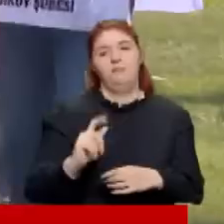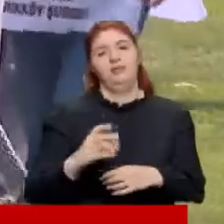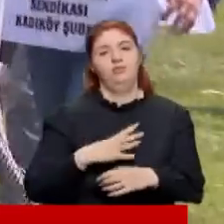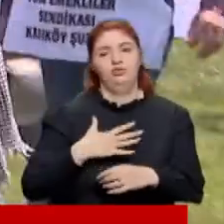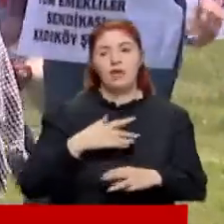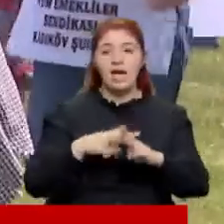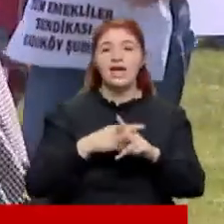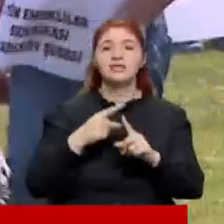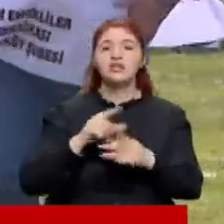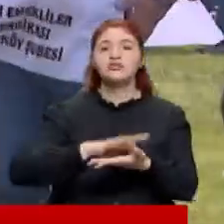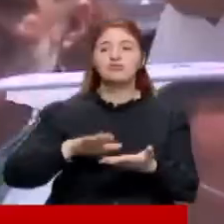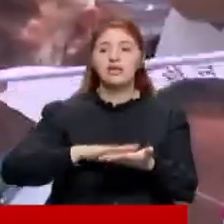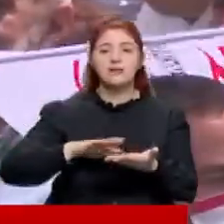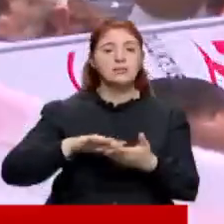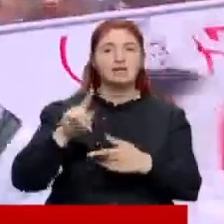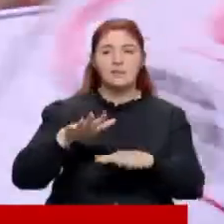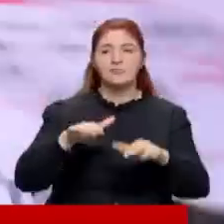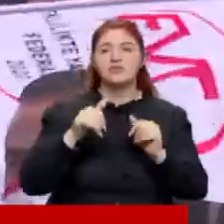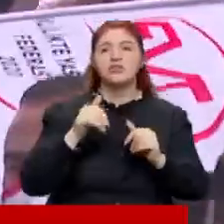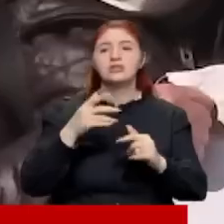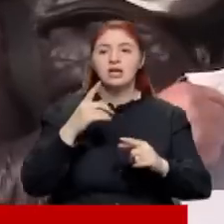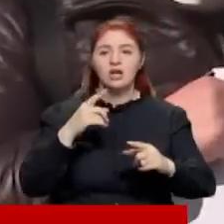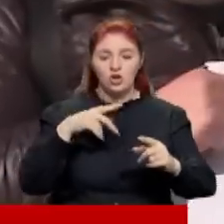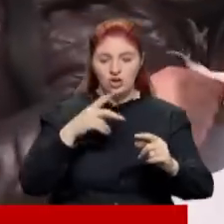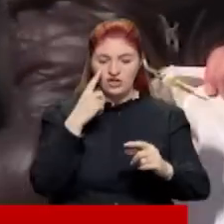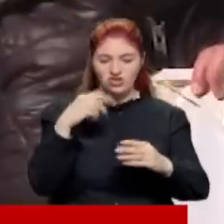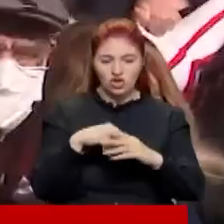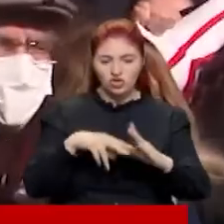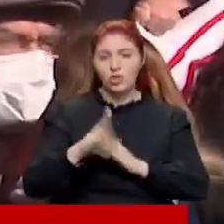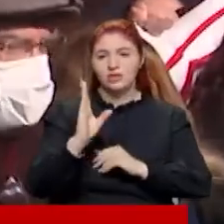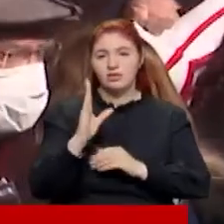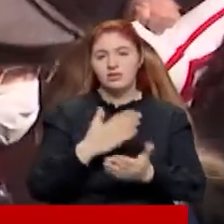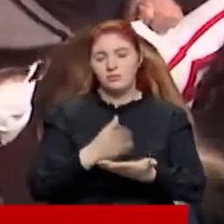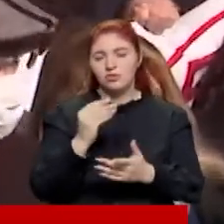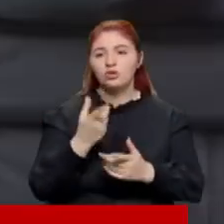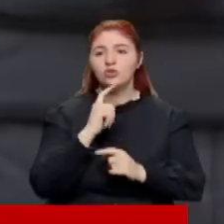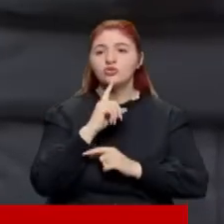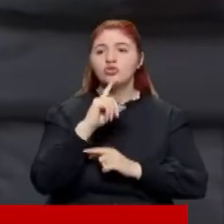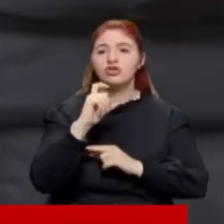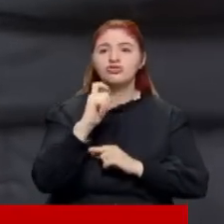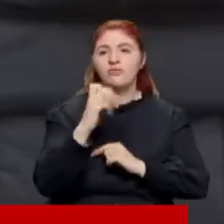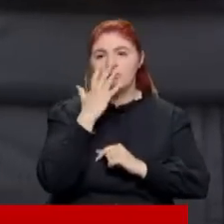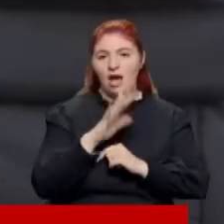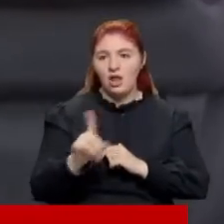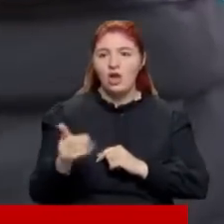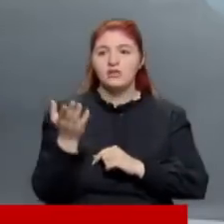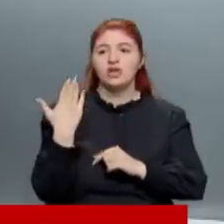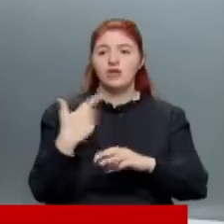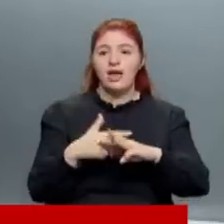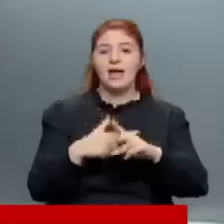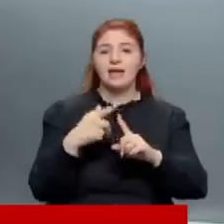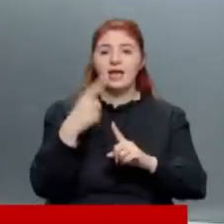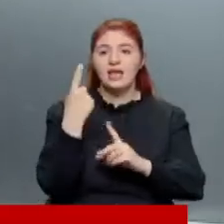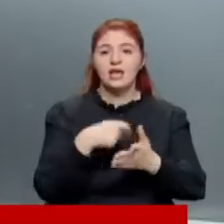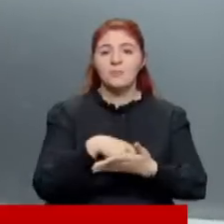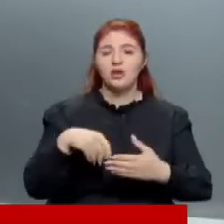istiyoruz. EYT düzenlemesinin meclisteki bürokratik yolculuğu sürerken soru işaretleri de yanıtlanmayı bekliyor. Daha önce EYT'lilerin